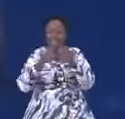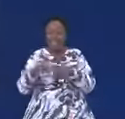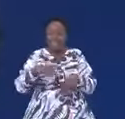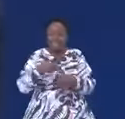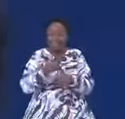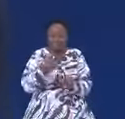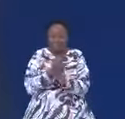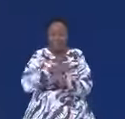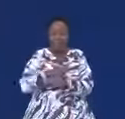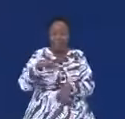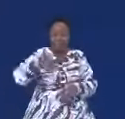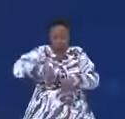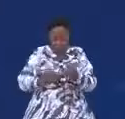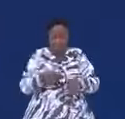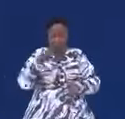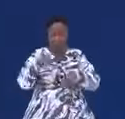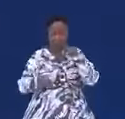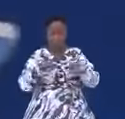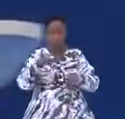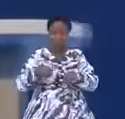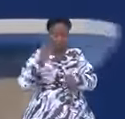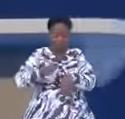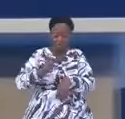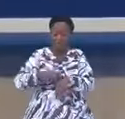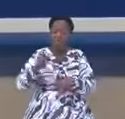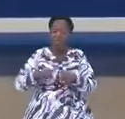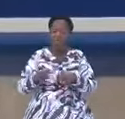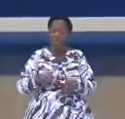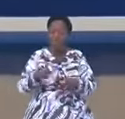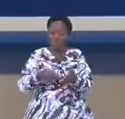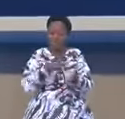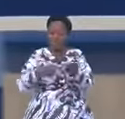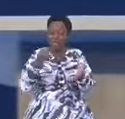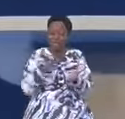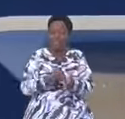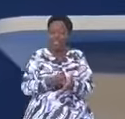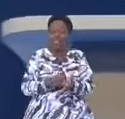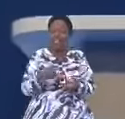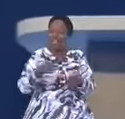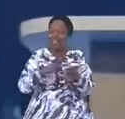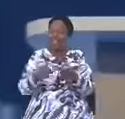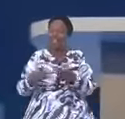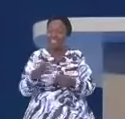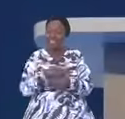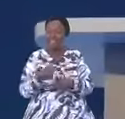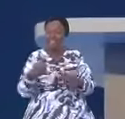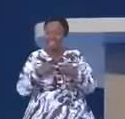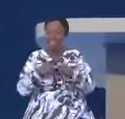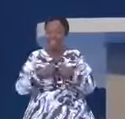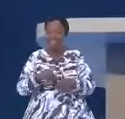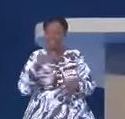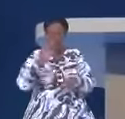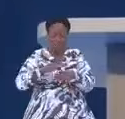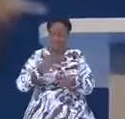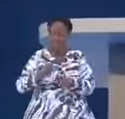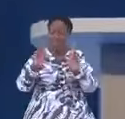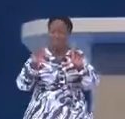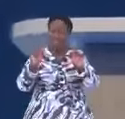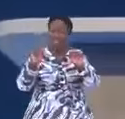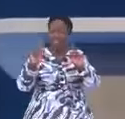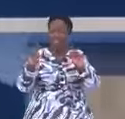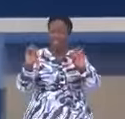il a restauré le foie les reins de plusieurs personnes et ils ont été totalement guéri laissez-moi vous